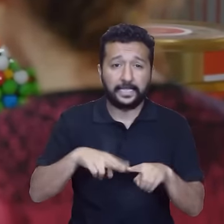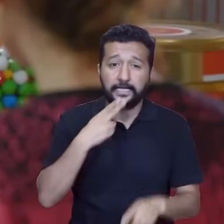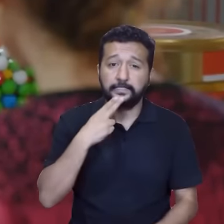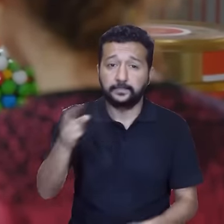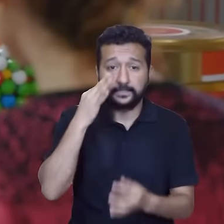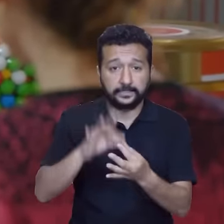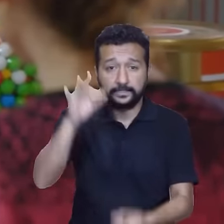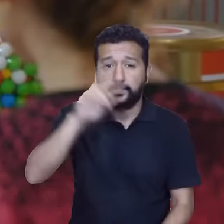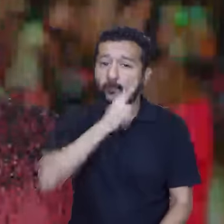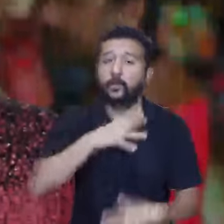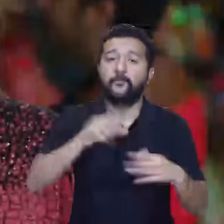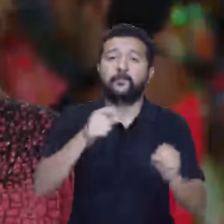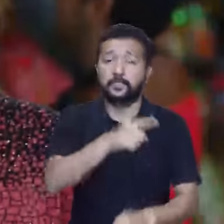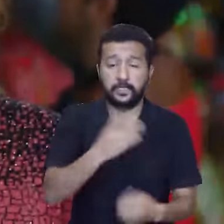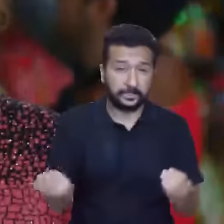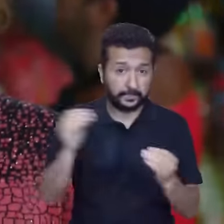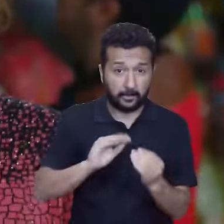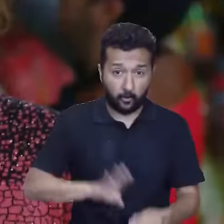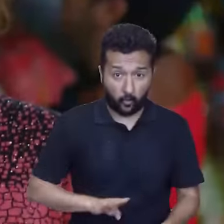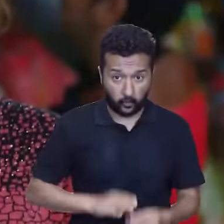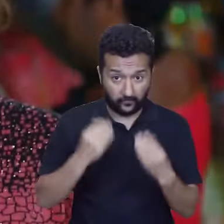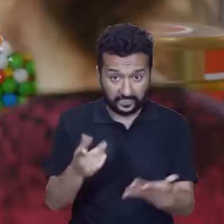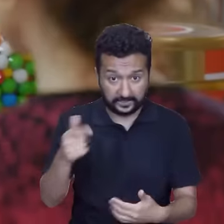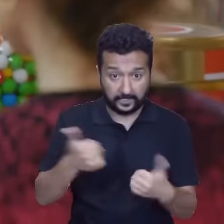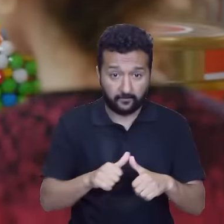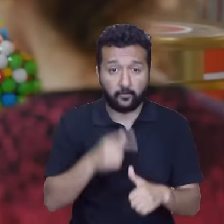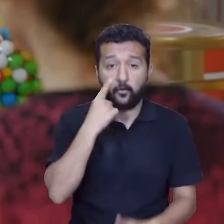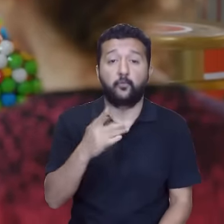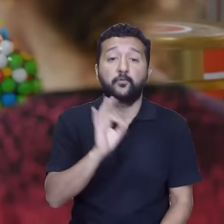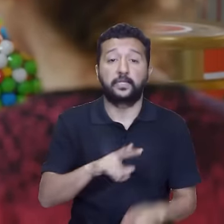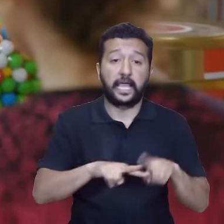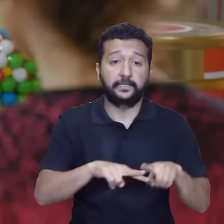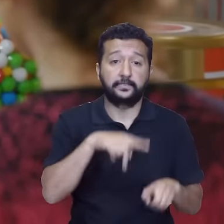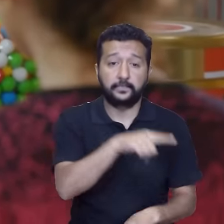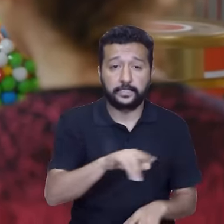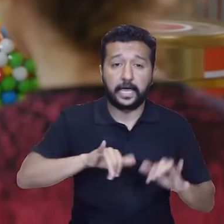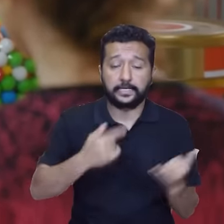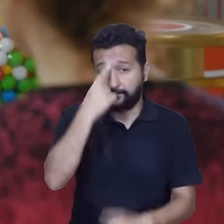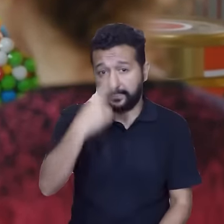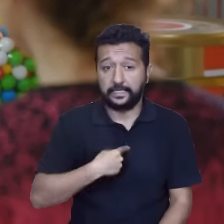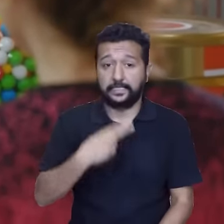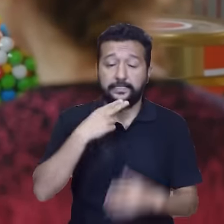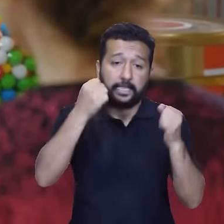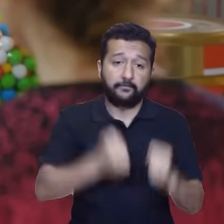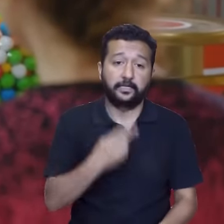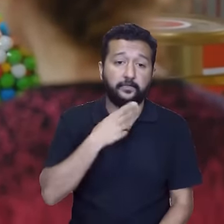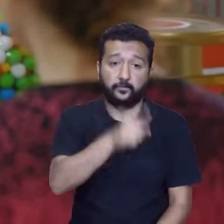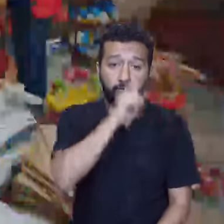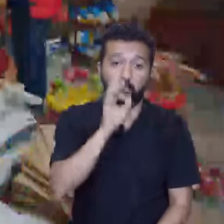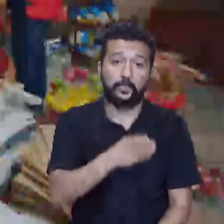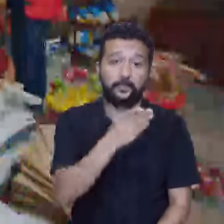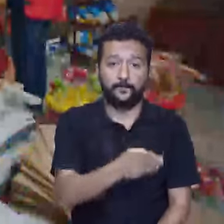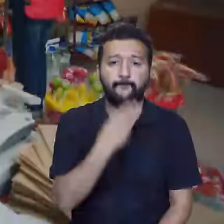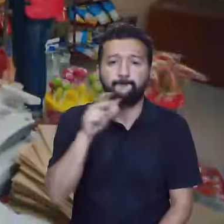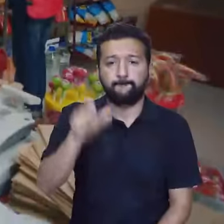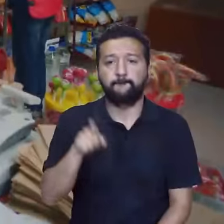cadısı insana günahını vermez. Ay kaldı ki oğlunu verecek. Görmüyor musun Ayşe'nin? Kurudu kaldı kız zavallı o kadının yüzünden.